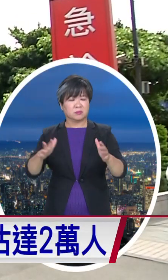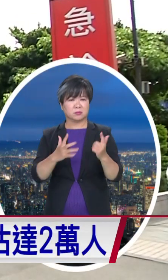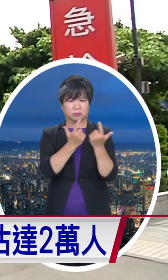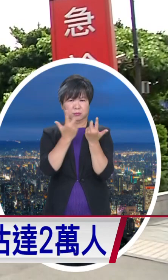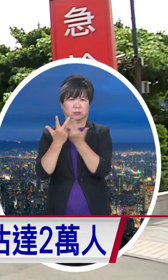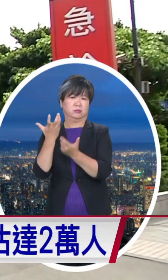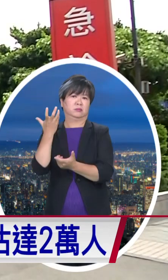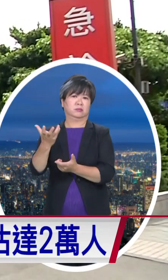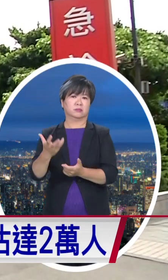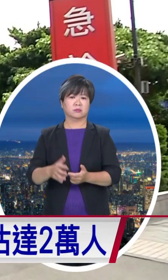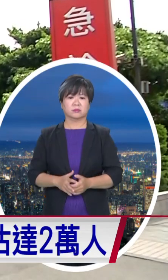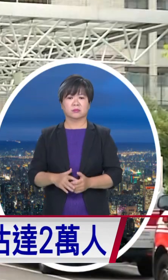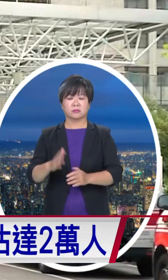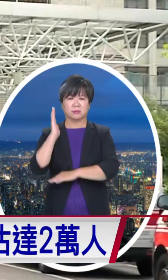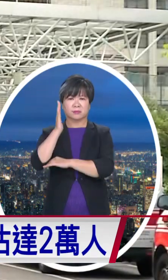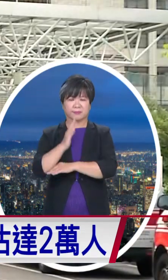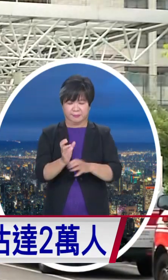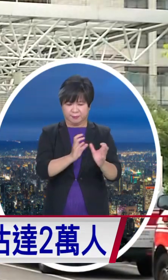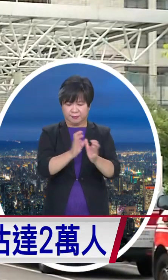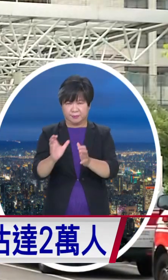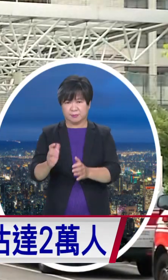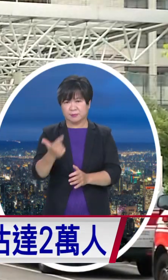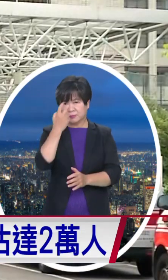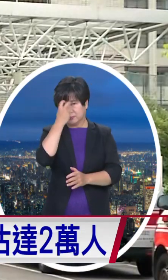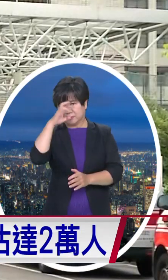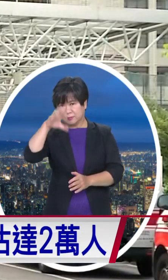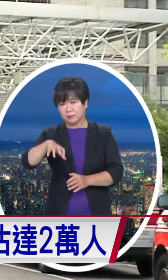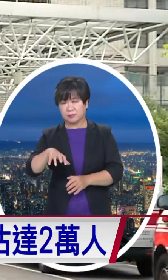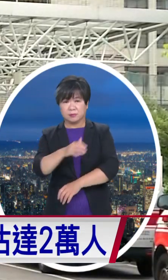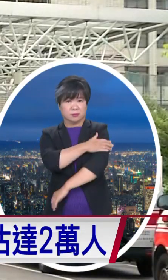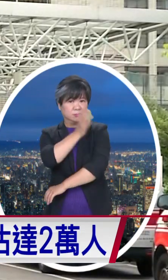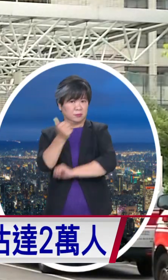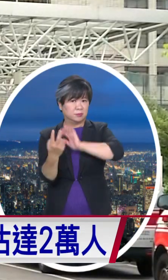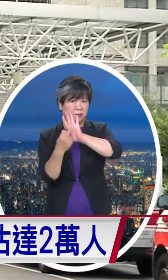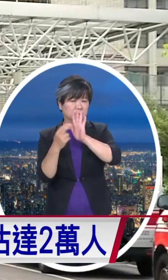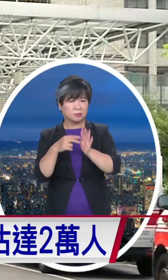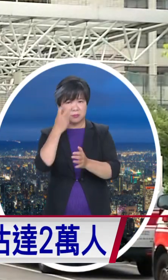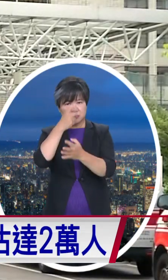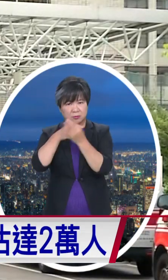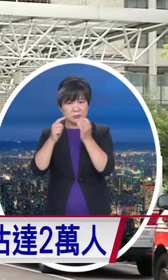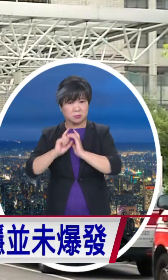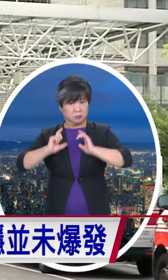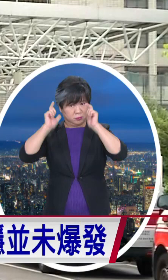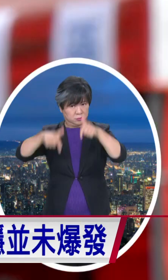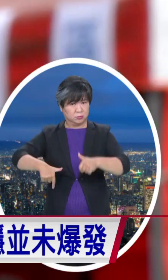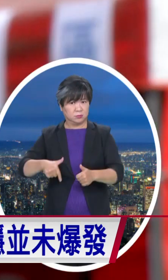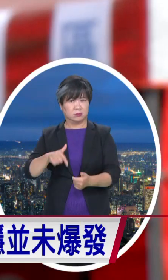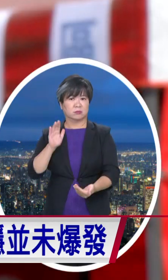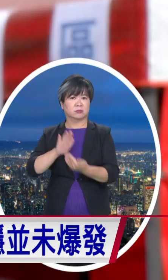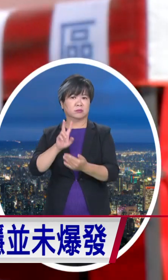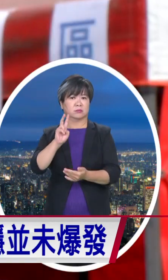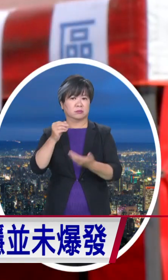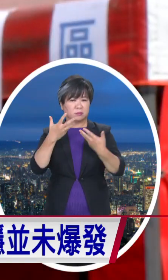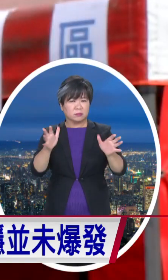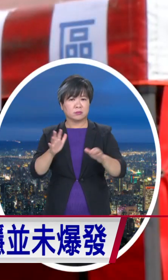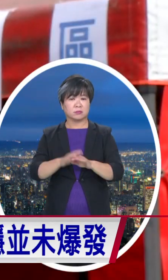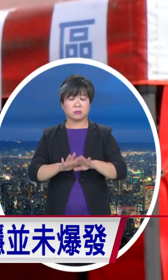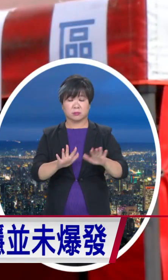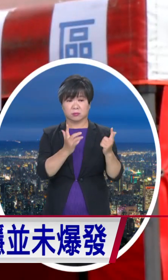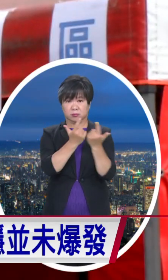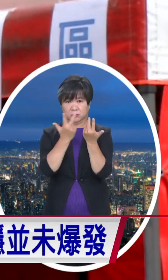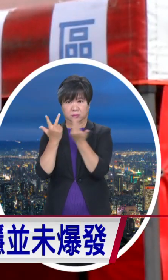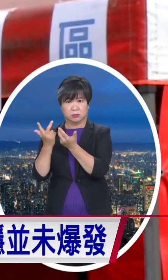多，市府都已经迅速设立采检站。陈时中指出，检验量能单日可达20000多人，目前双北热